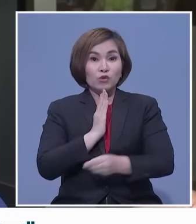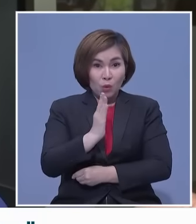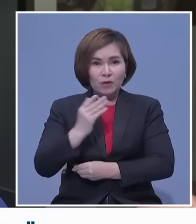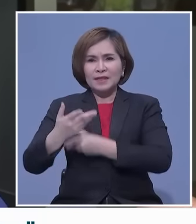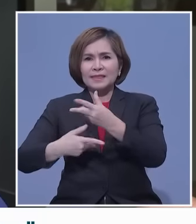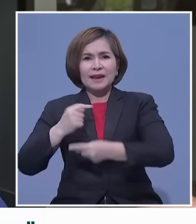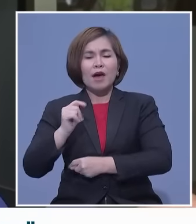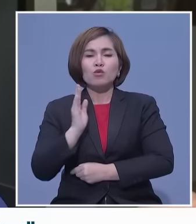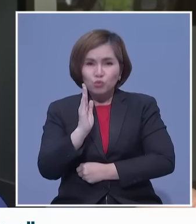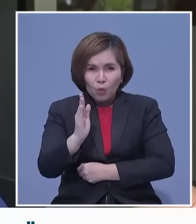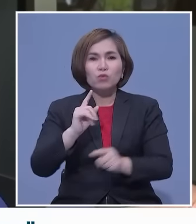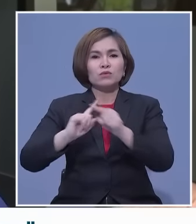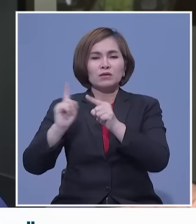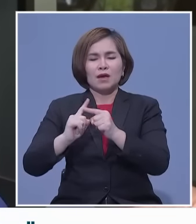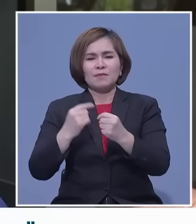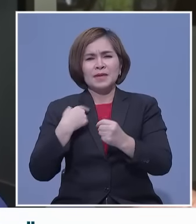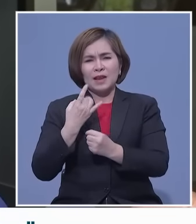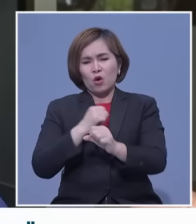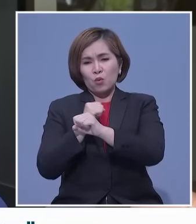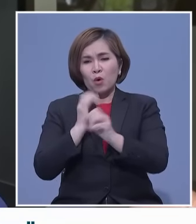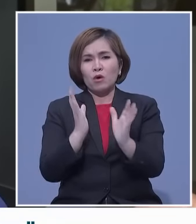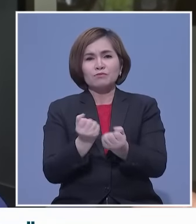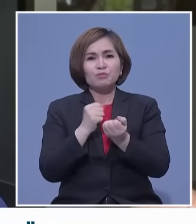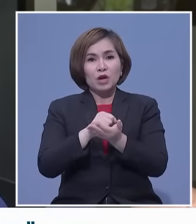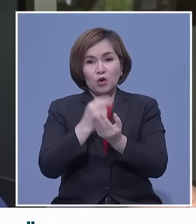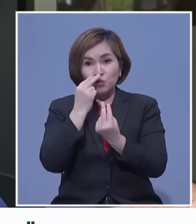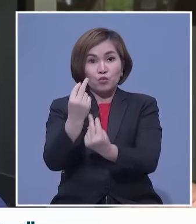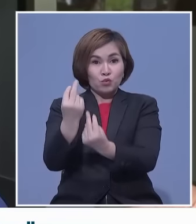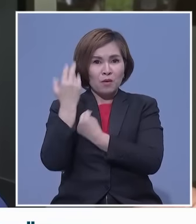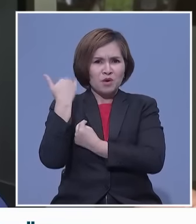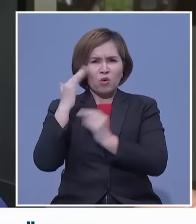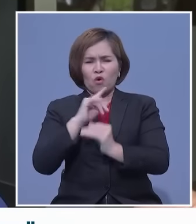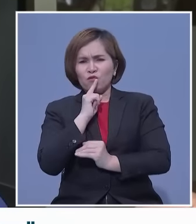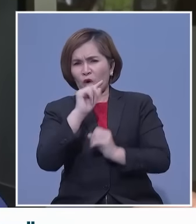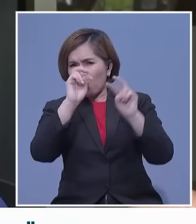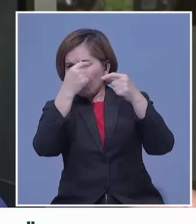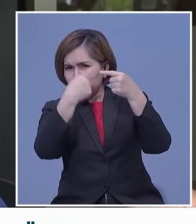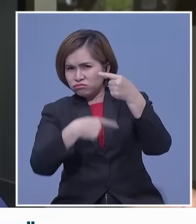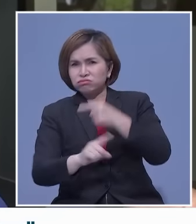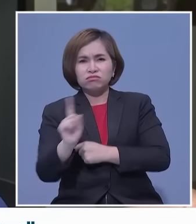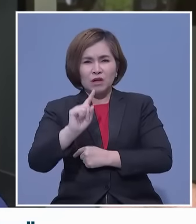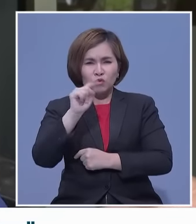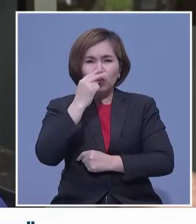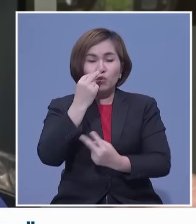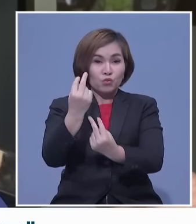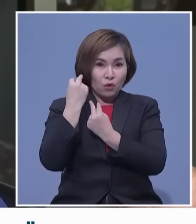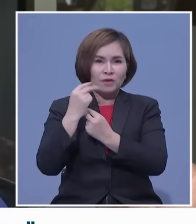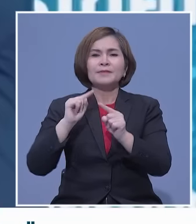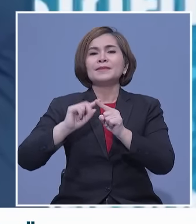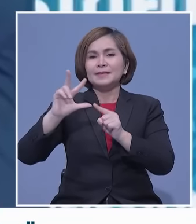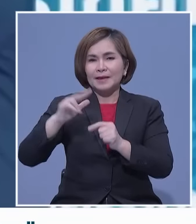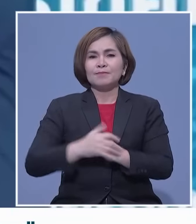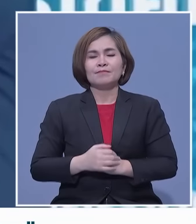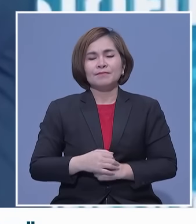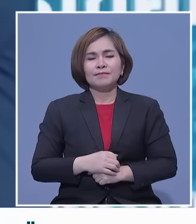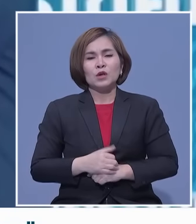คุ้มครองผู้บริโภคเป็นต้นรวมถึงตรวจสอบย้อนกลับไปอดีตว่ามีคนเคยมาร้องเรียนด้วยหรือไม่แล้วก็ข้อ 3บอกว่าดิฉันติด